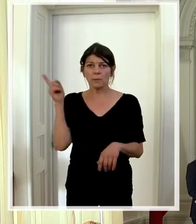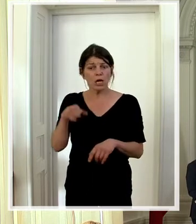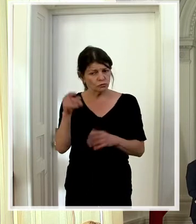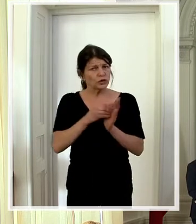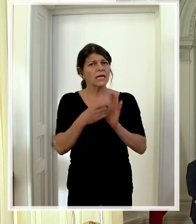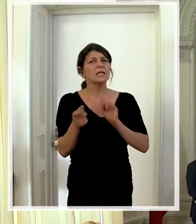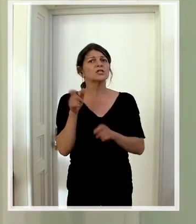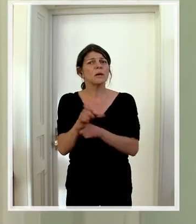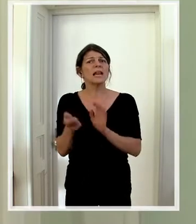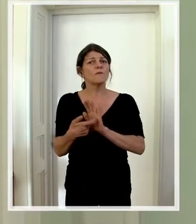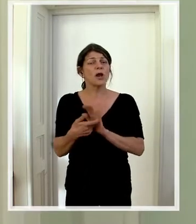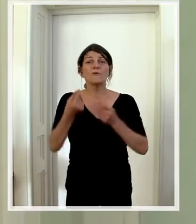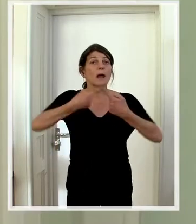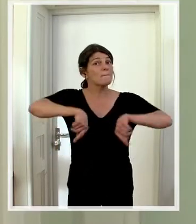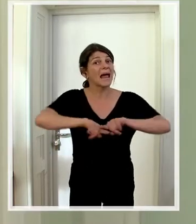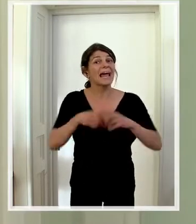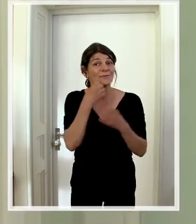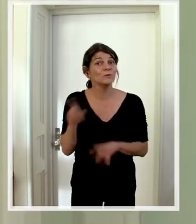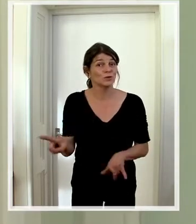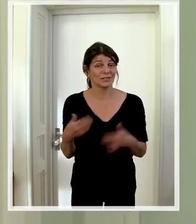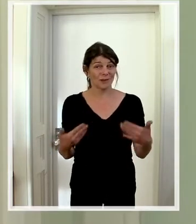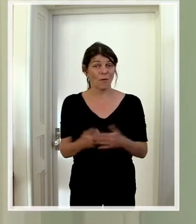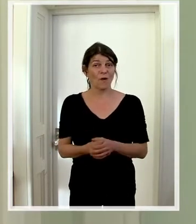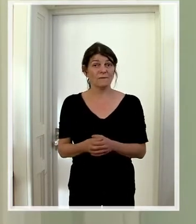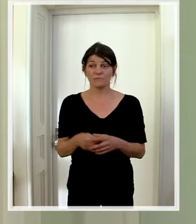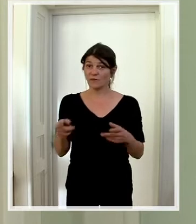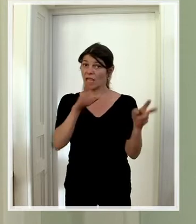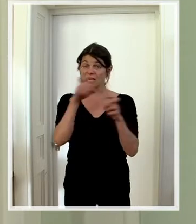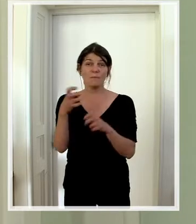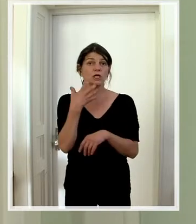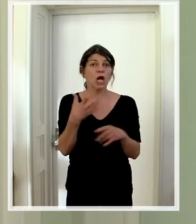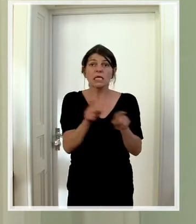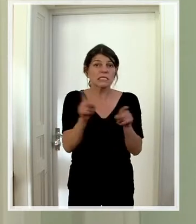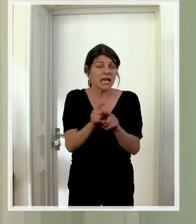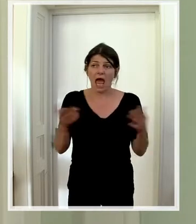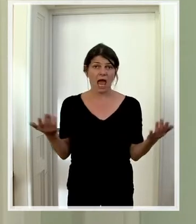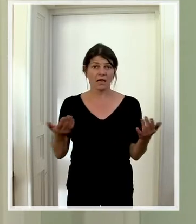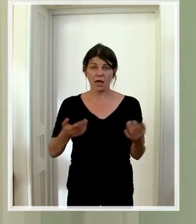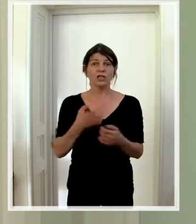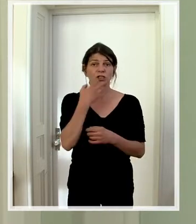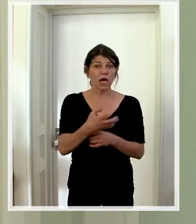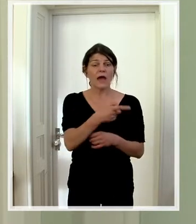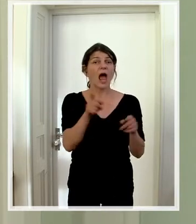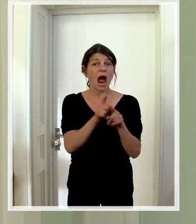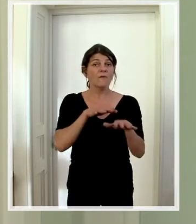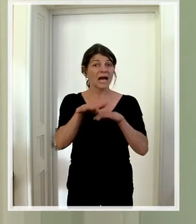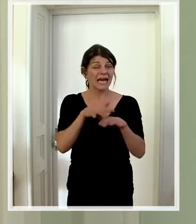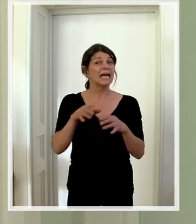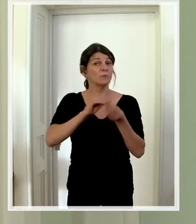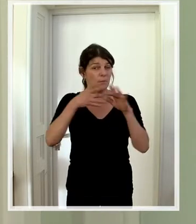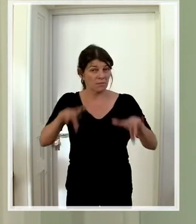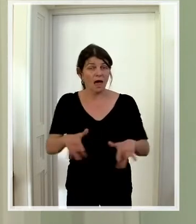drin. Es ist ein Wunsch für die Gemeinde. Aus der Thematik Schaan aus ist natürlich genau die gleiche Perspektive. Die Schaaner haben auch ein Verkehrsthema.